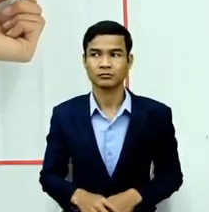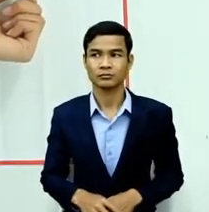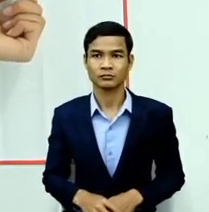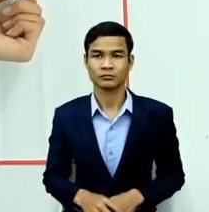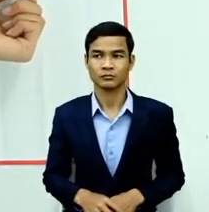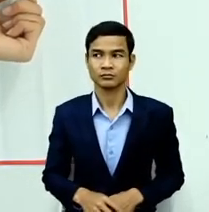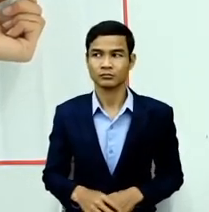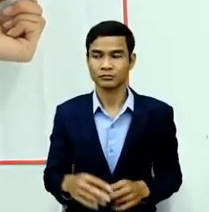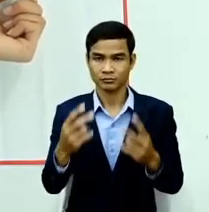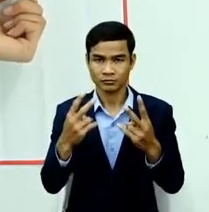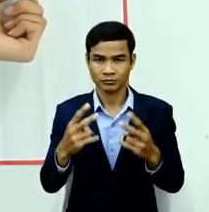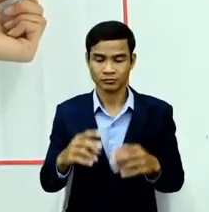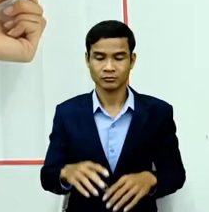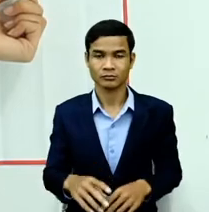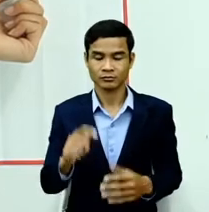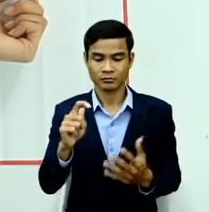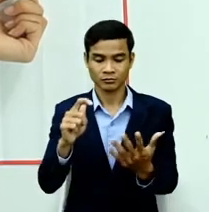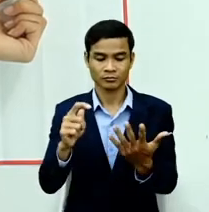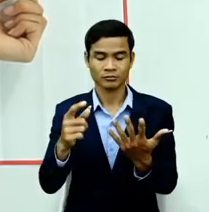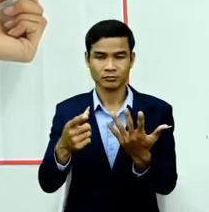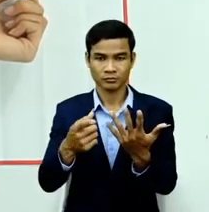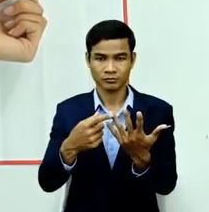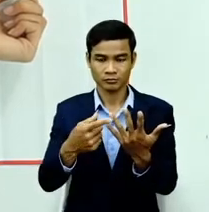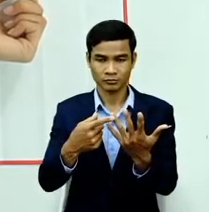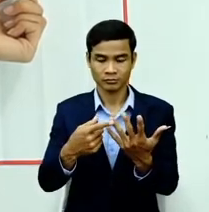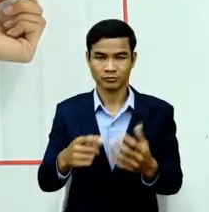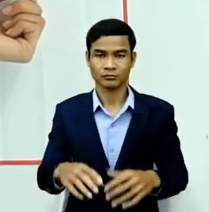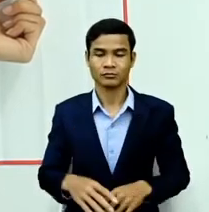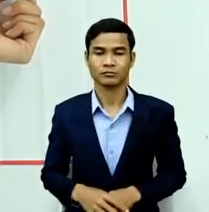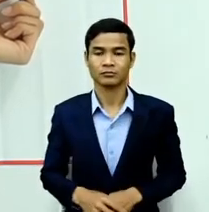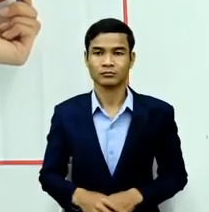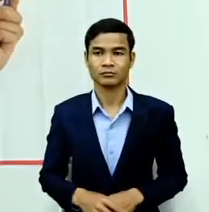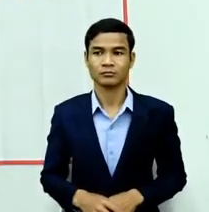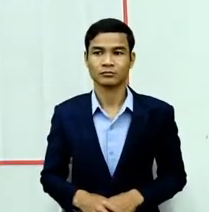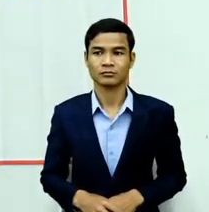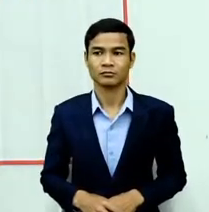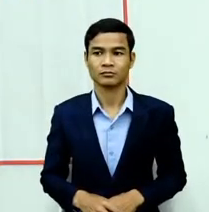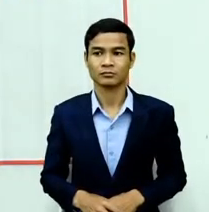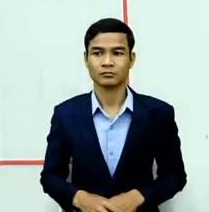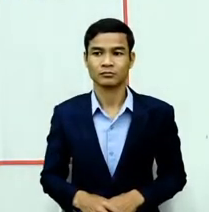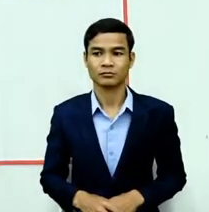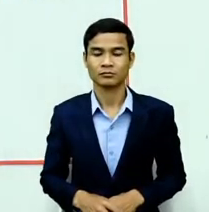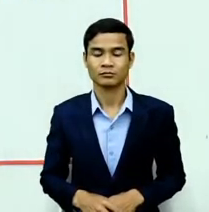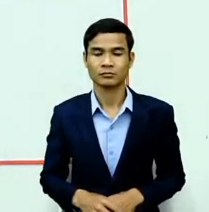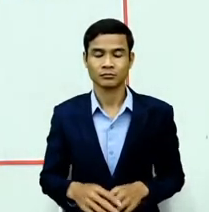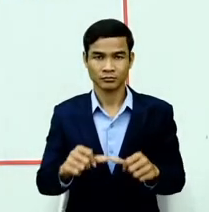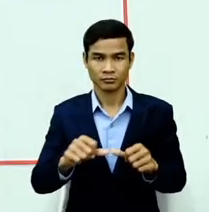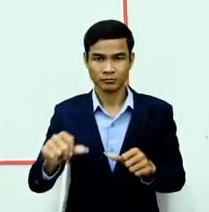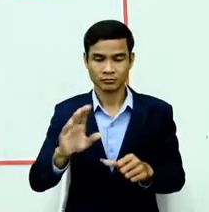Chà, tiền toán rô ô rô. Chà, bánh to.